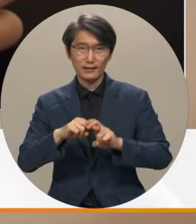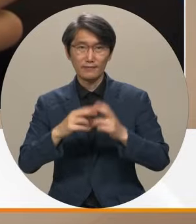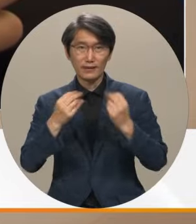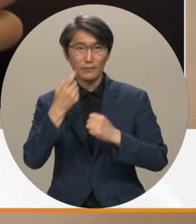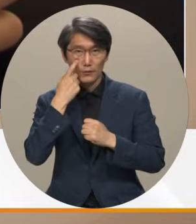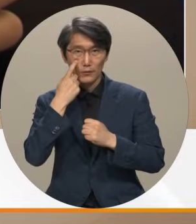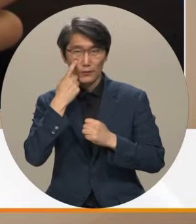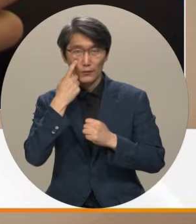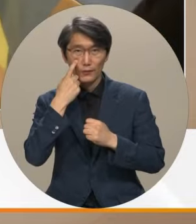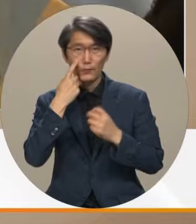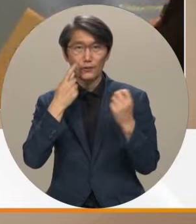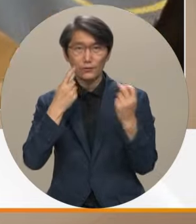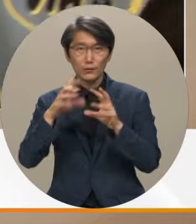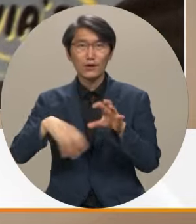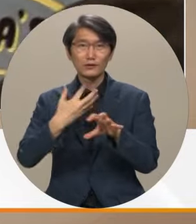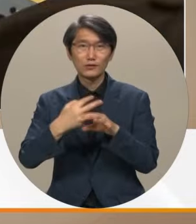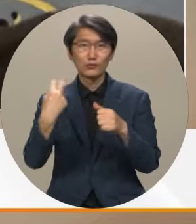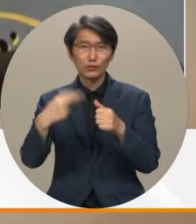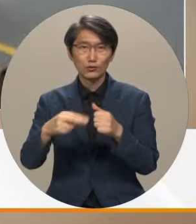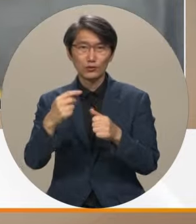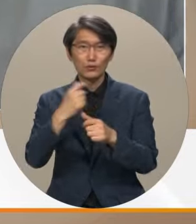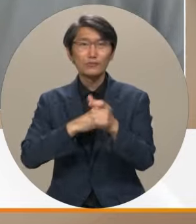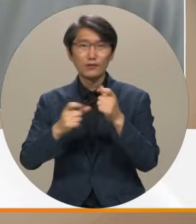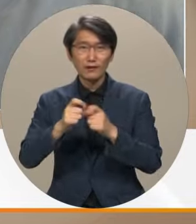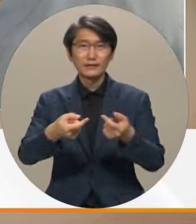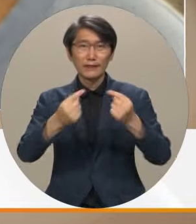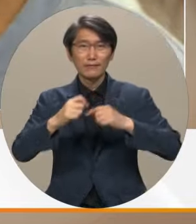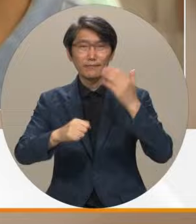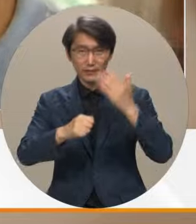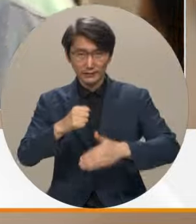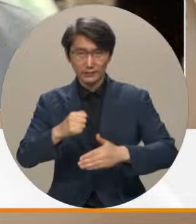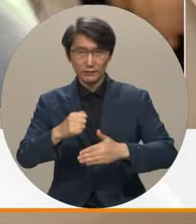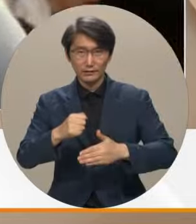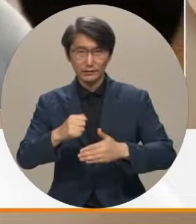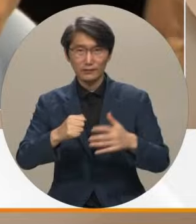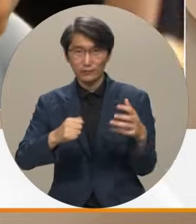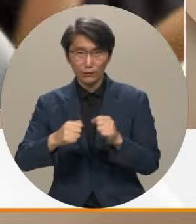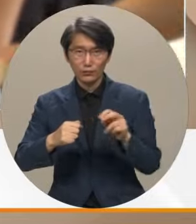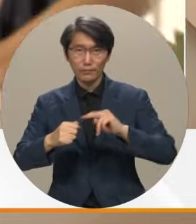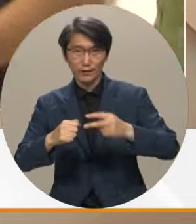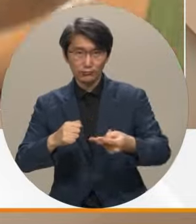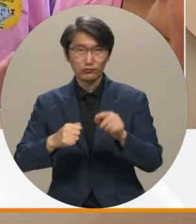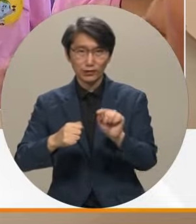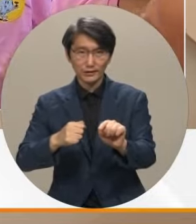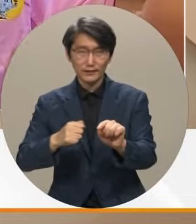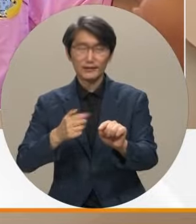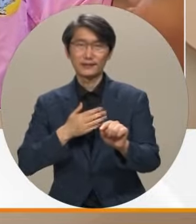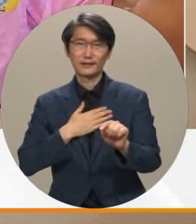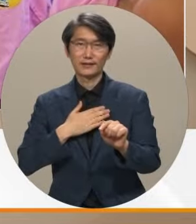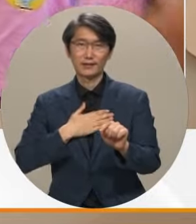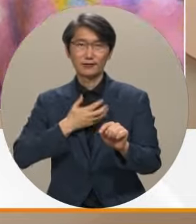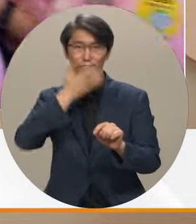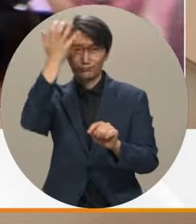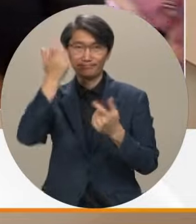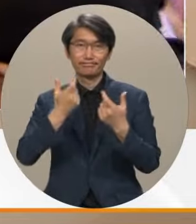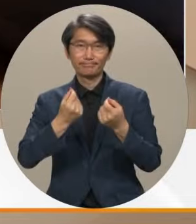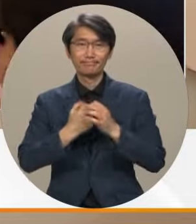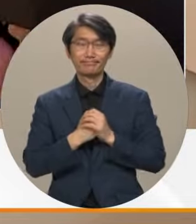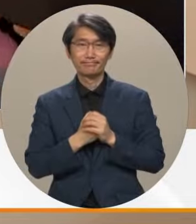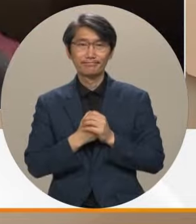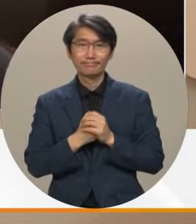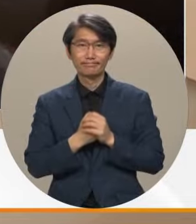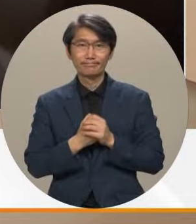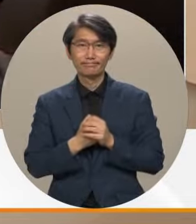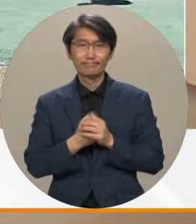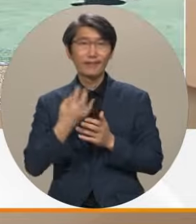하고 그래서 혁신교육을 좀 더 시민 참여형 교육으로 변화시키는 것이 제 꿈이기도 합니다.